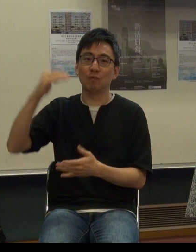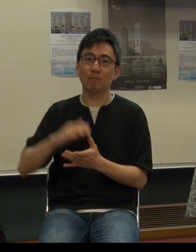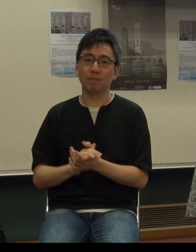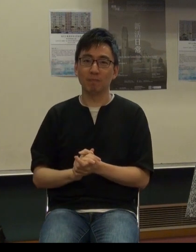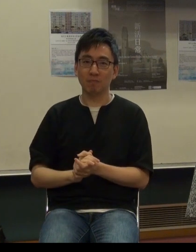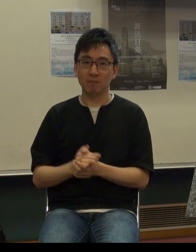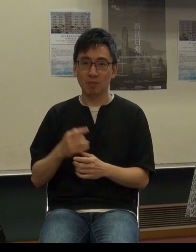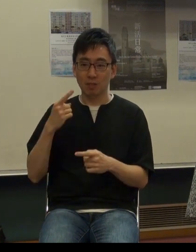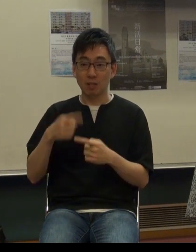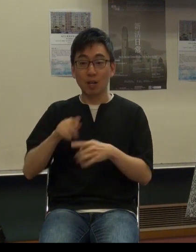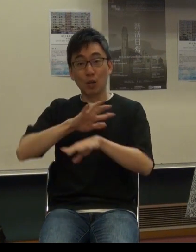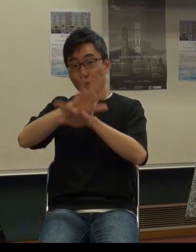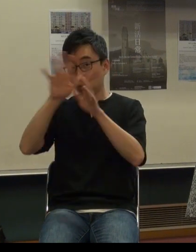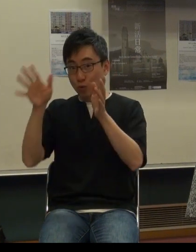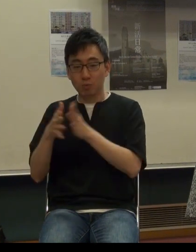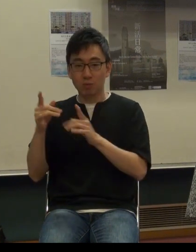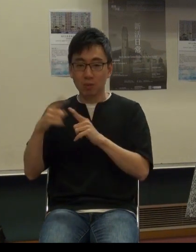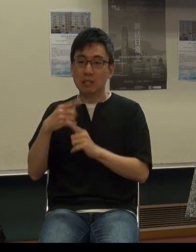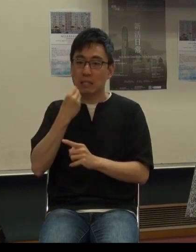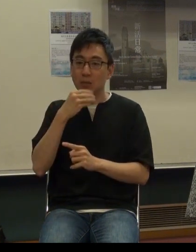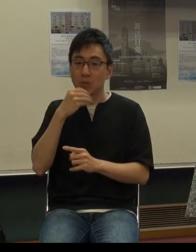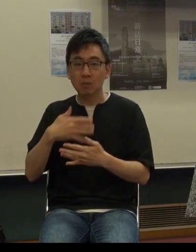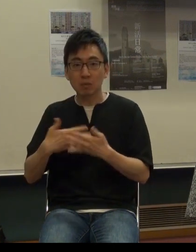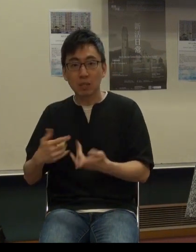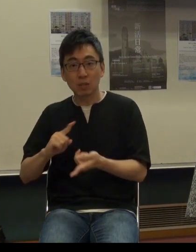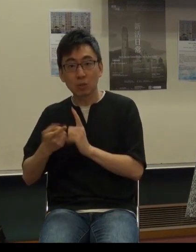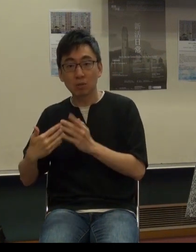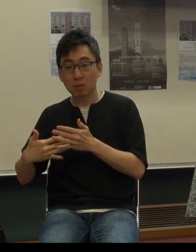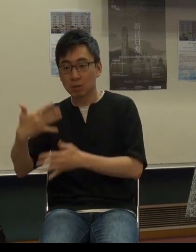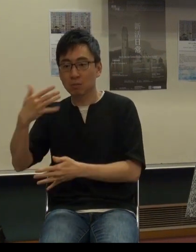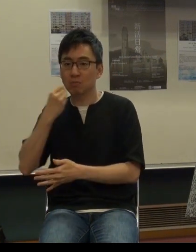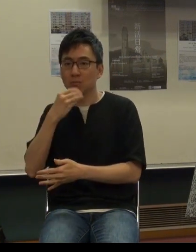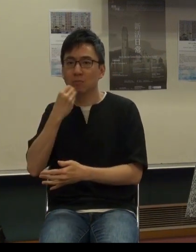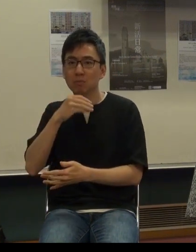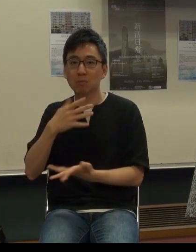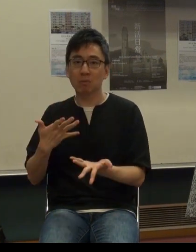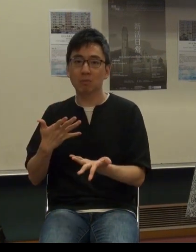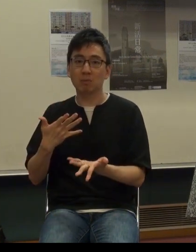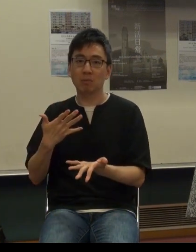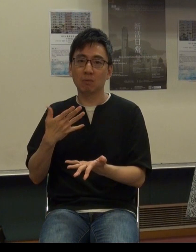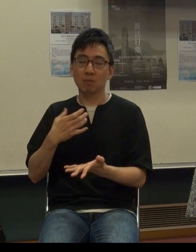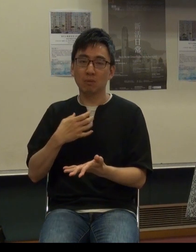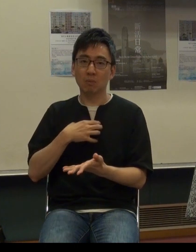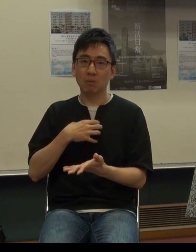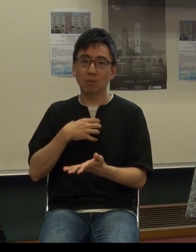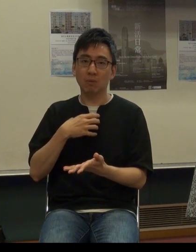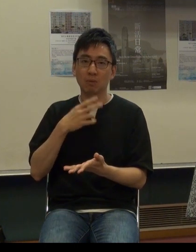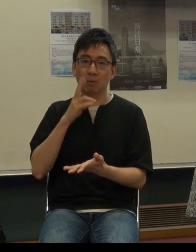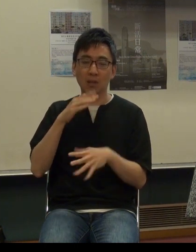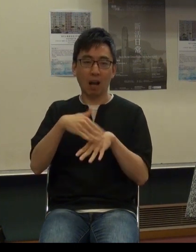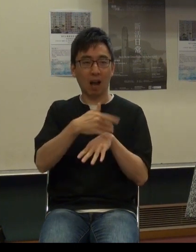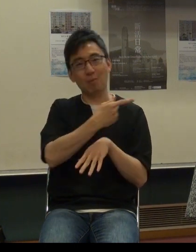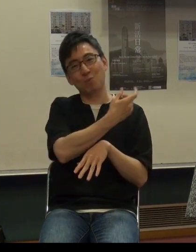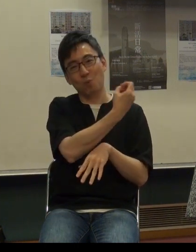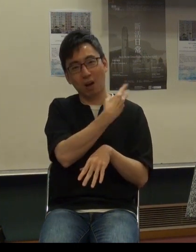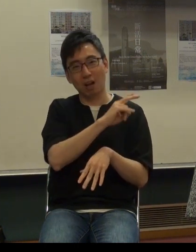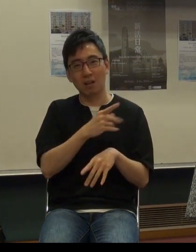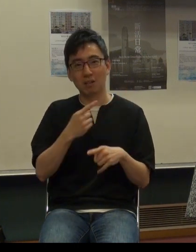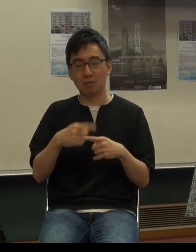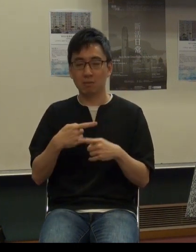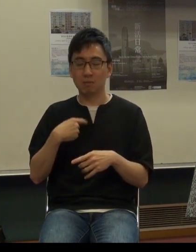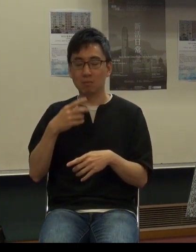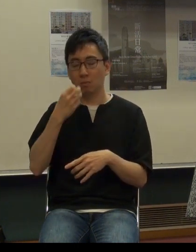正係因為我哋全部人都係經歷過現代建築嘅時候咧，我哋好多時就會好似頭先阿 Samson 咁講，就